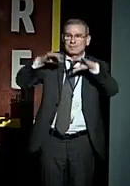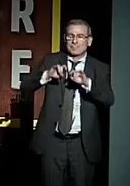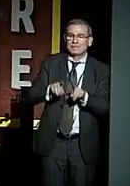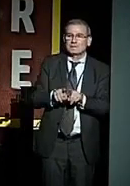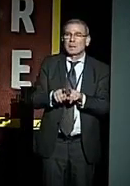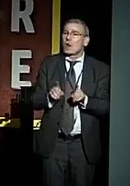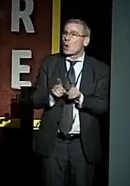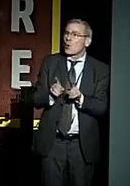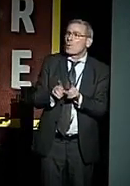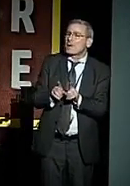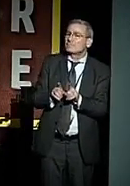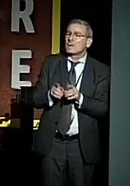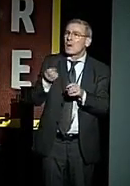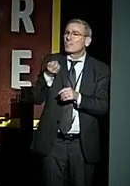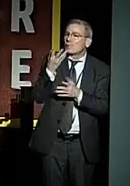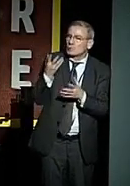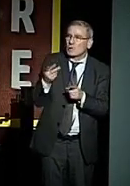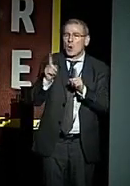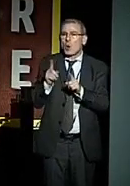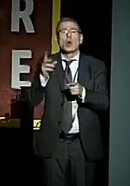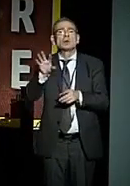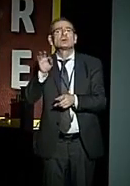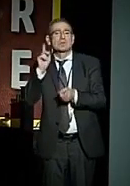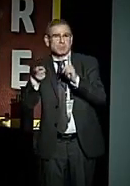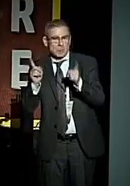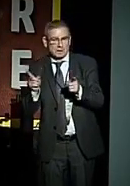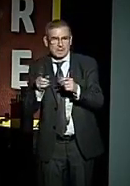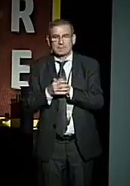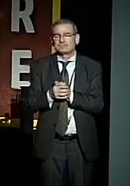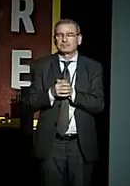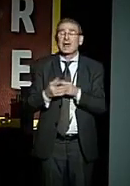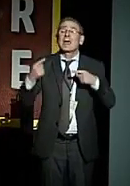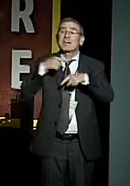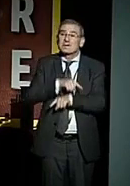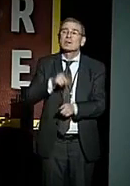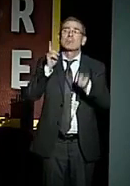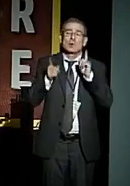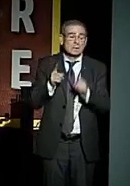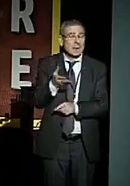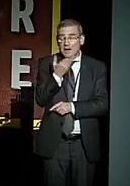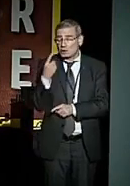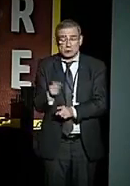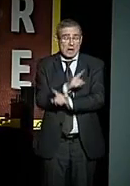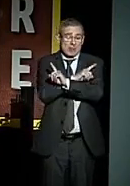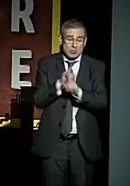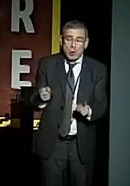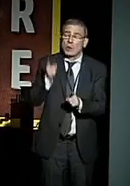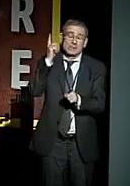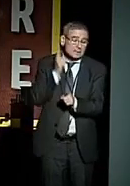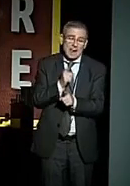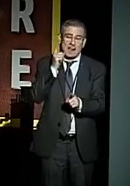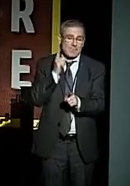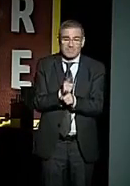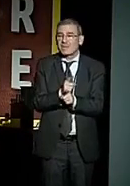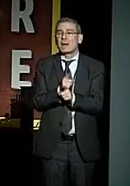fortuna e non di scelte politiche. E invece io penso che la politica abbia il dovere di non rinunciare alla forza, alla possibilità